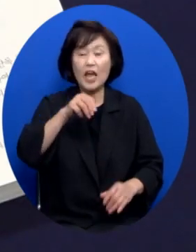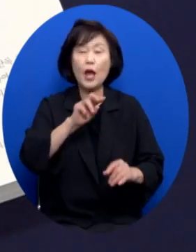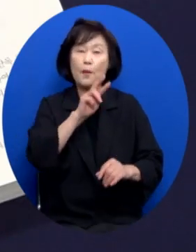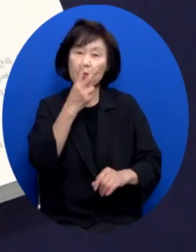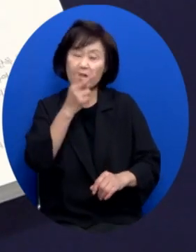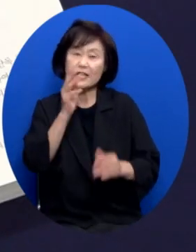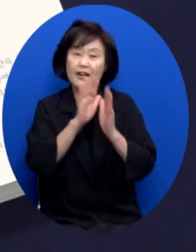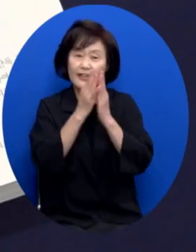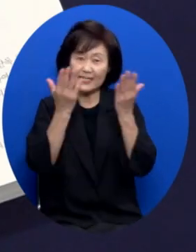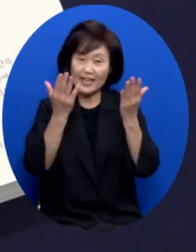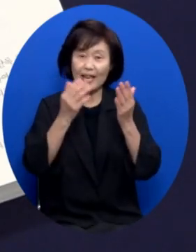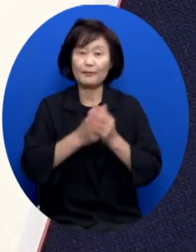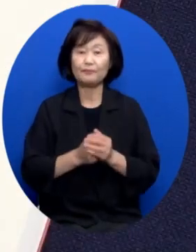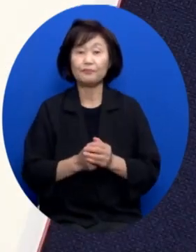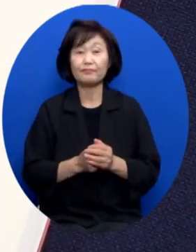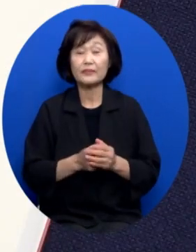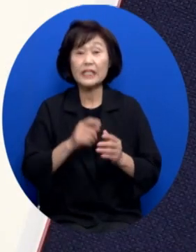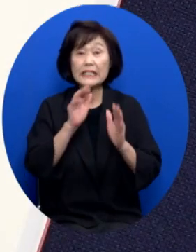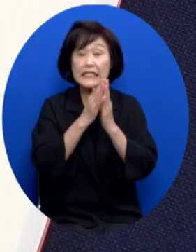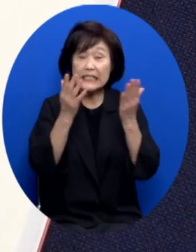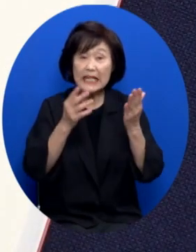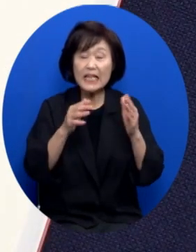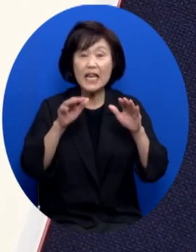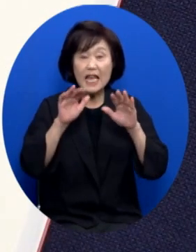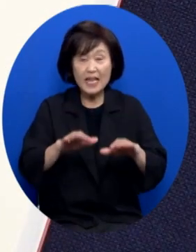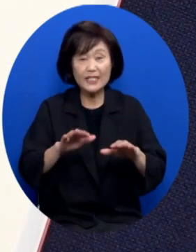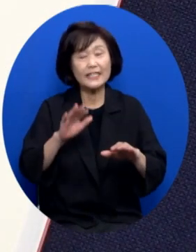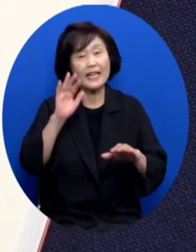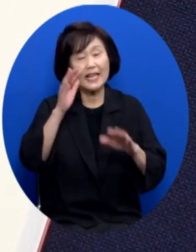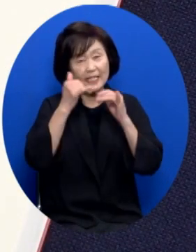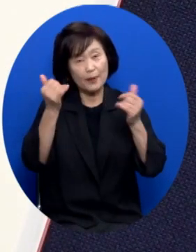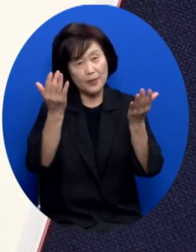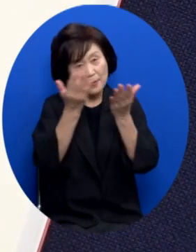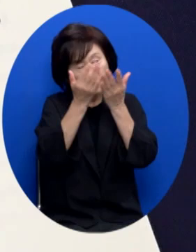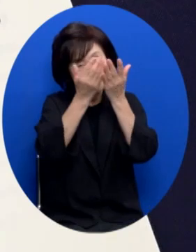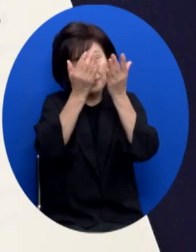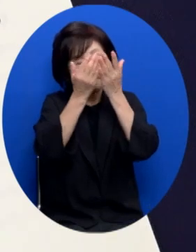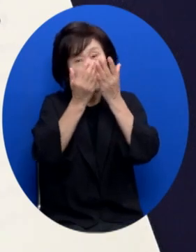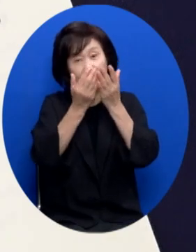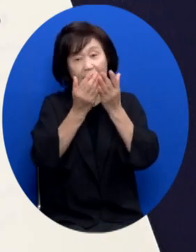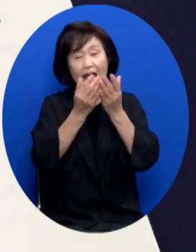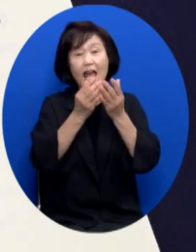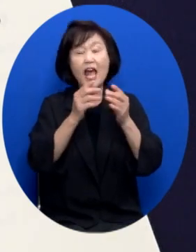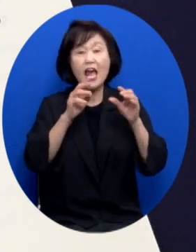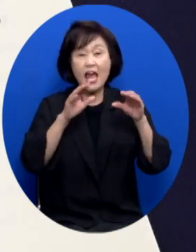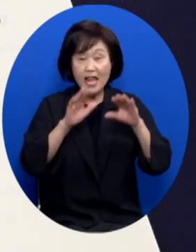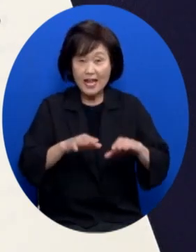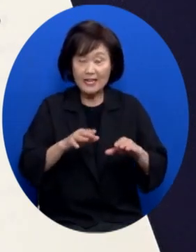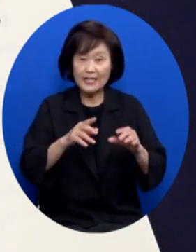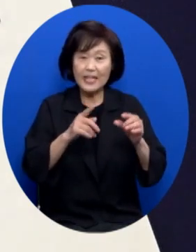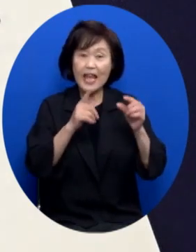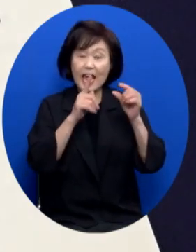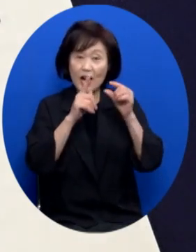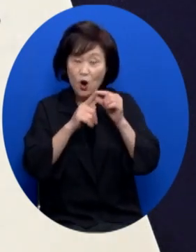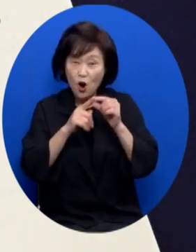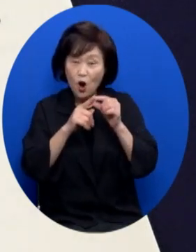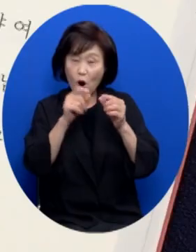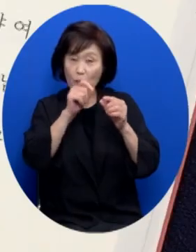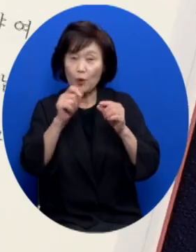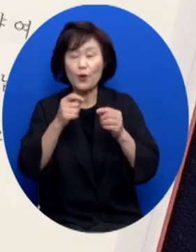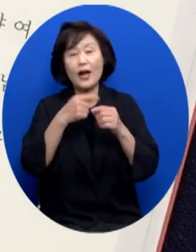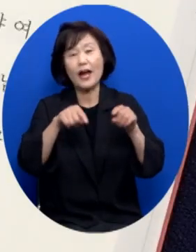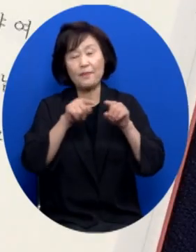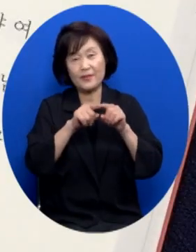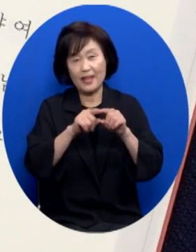넘는 역사를 지닌 이 책이 현대인의 눈높이에 맞게 원본의 현대 표기와 천주교 성경 속 성구가 함께